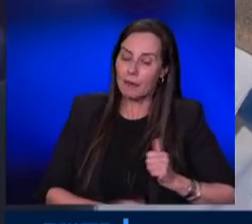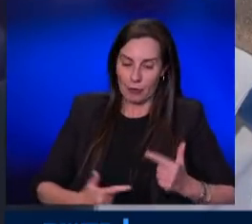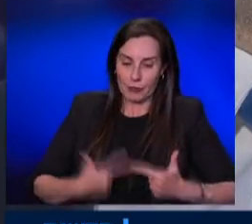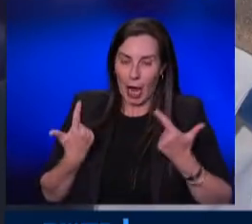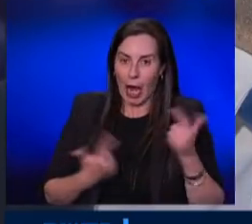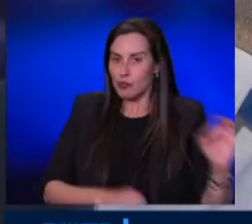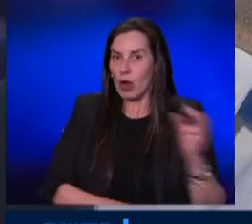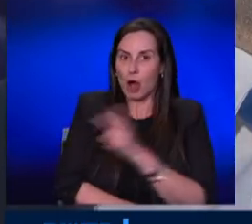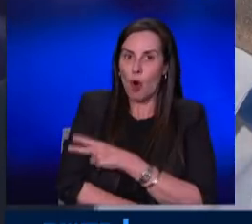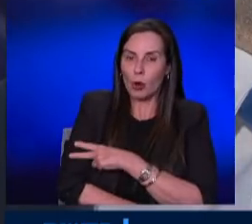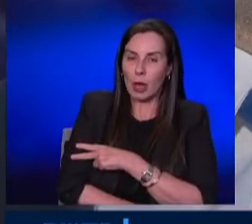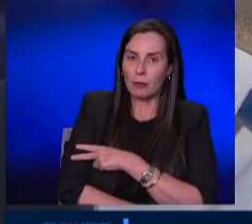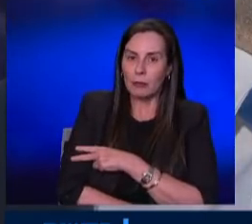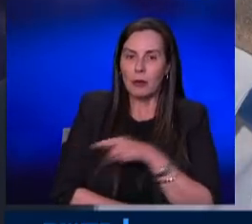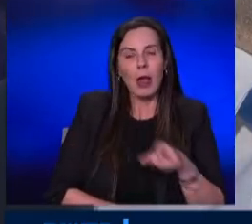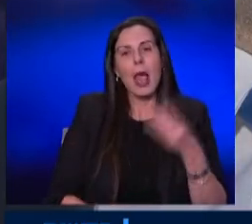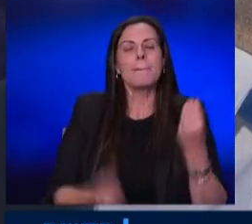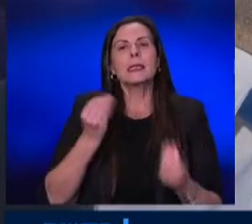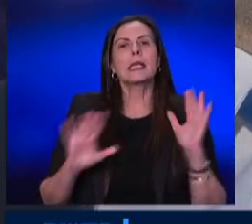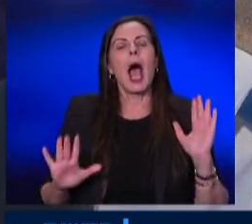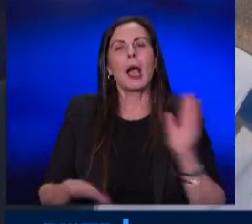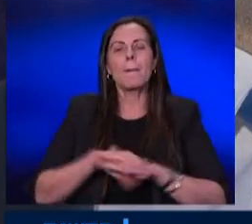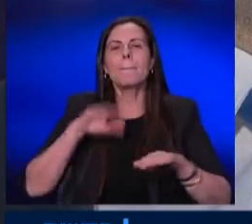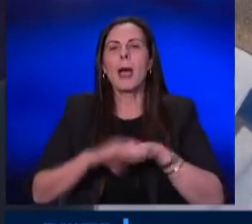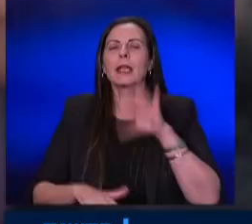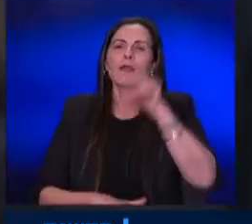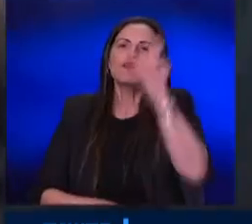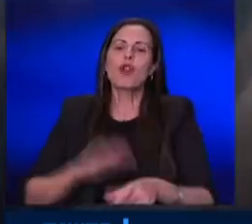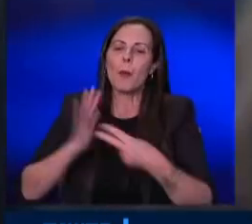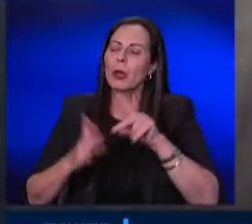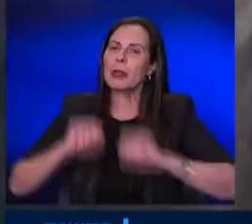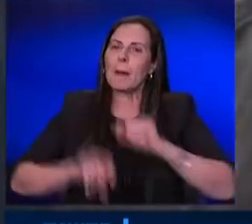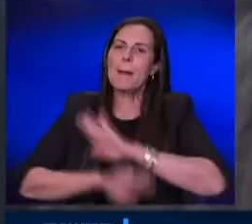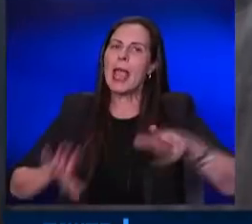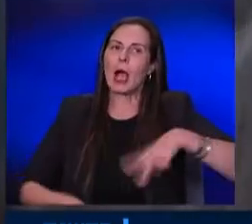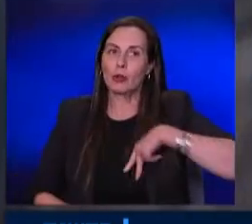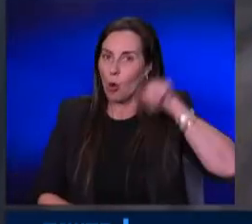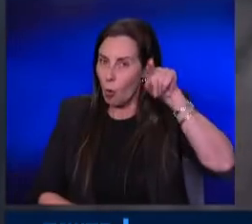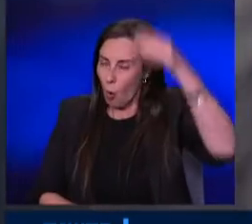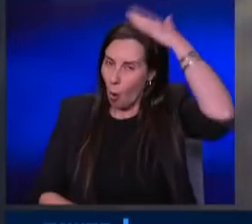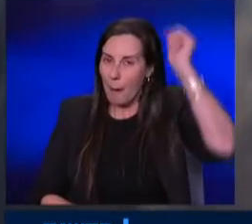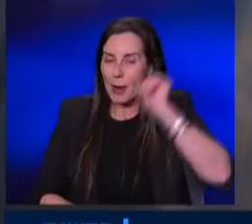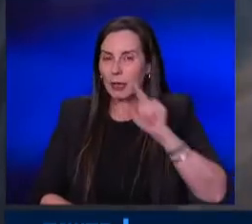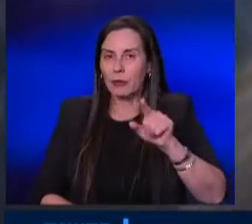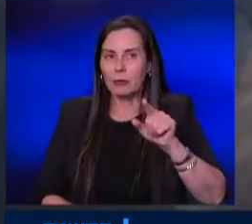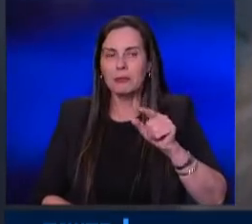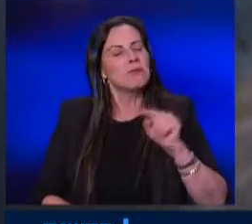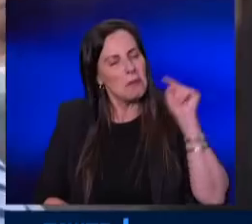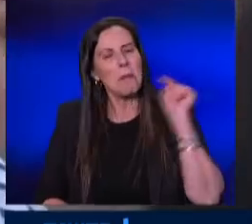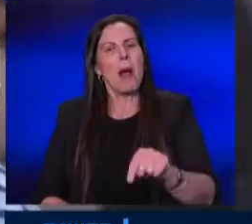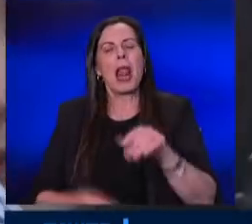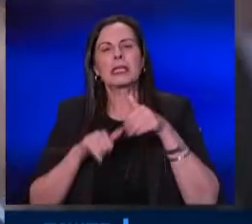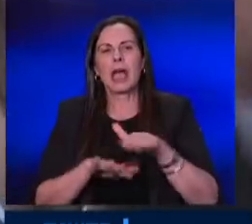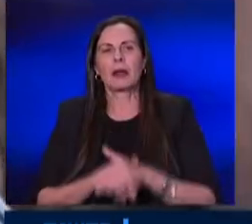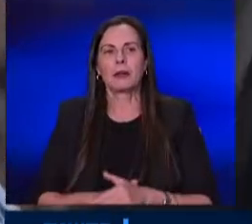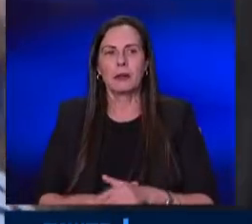השוטרים שלנו למשחק בידי פוליטיקאים בלתי אחראים. בן גביר מצידו בחר להגיע לצעדה.